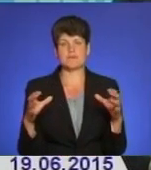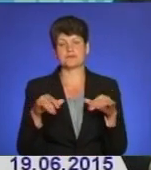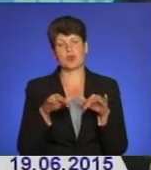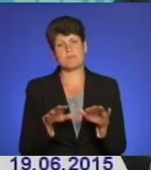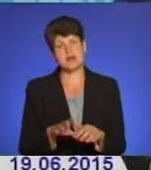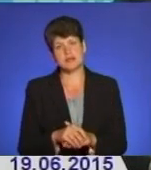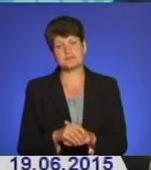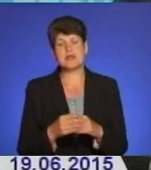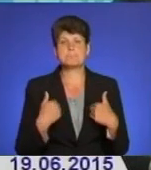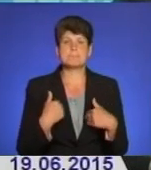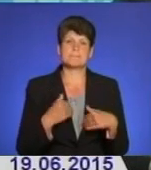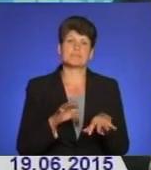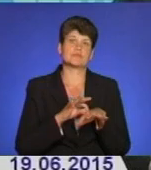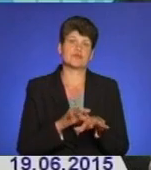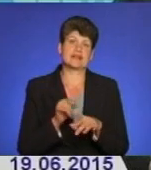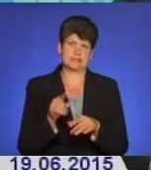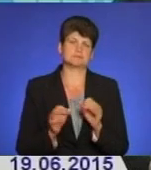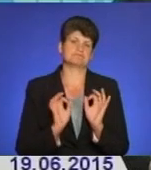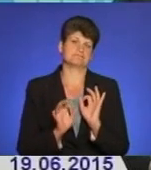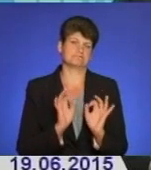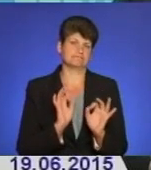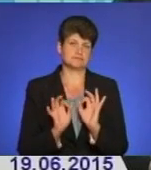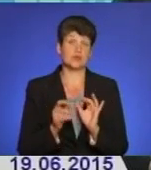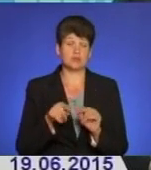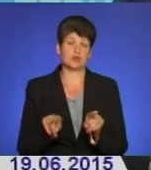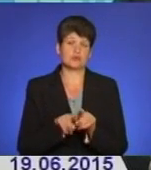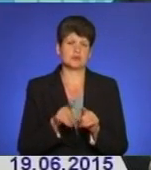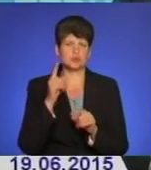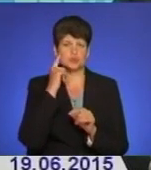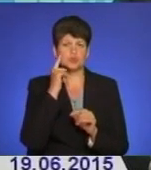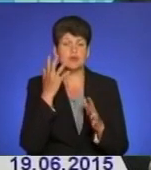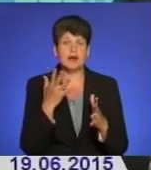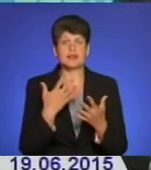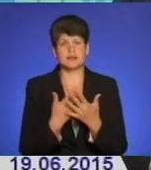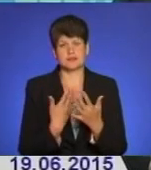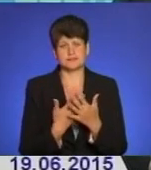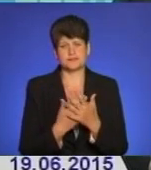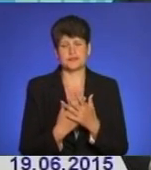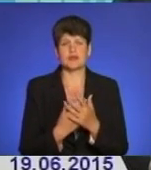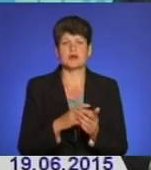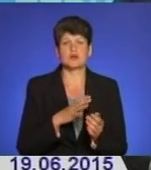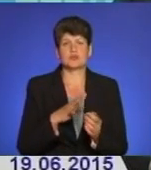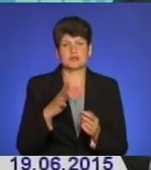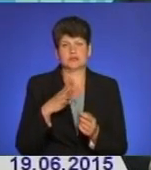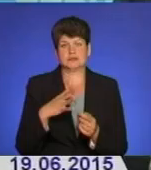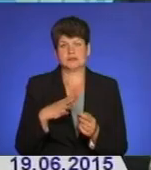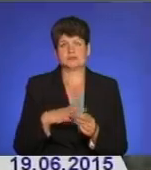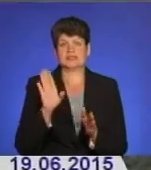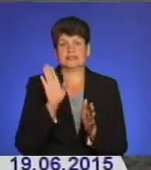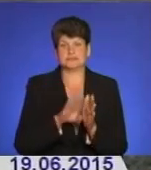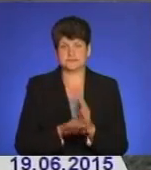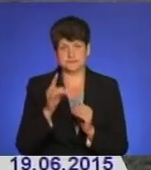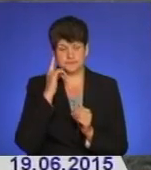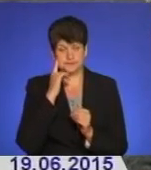Ми пройшли її гідно, так як розраховували, хоча насправді очікування були набагато негативніші.